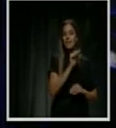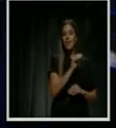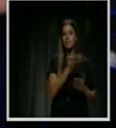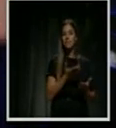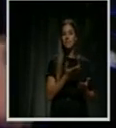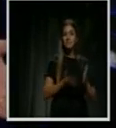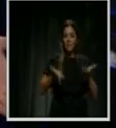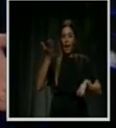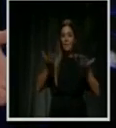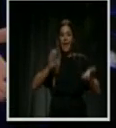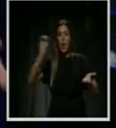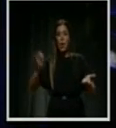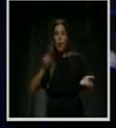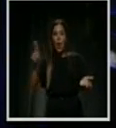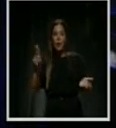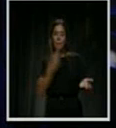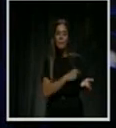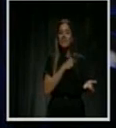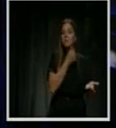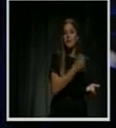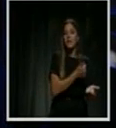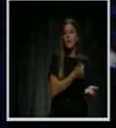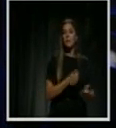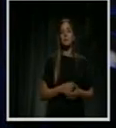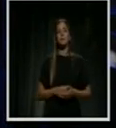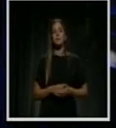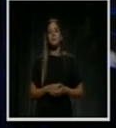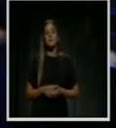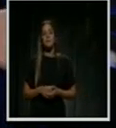Fej dal-pajjiż b'ekonomija